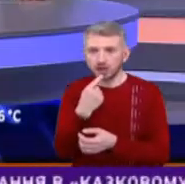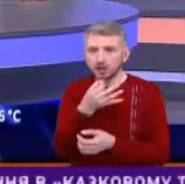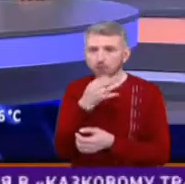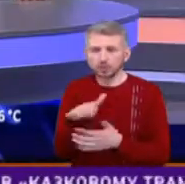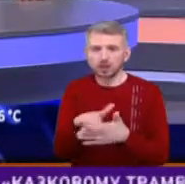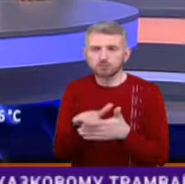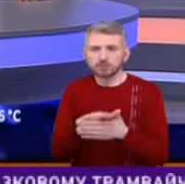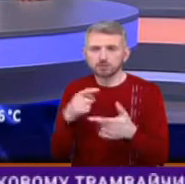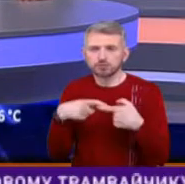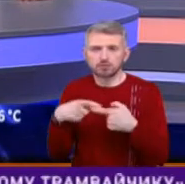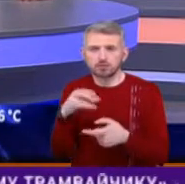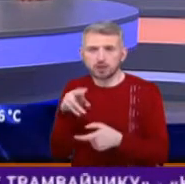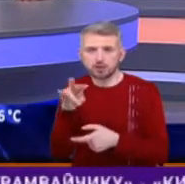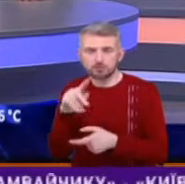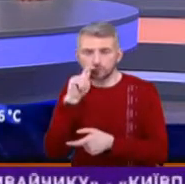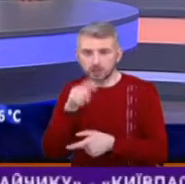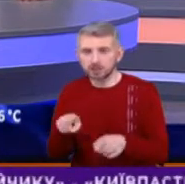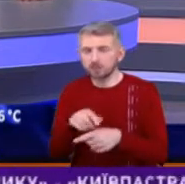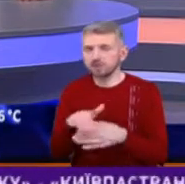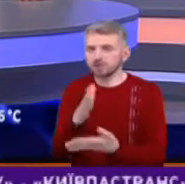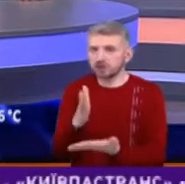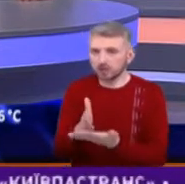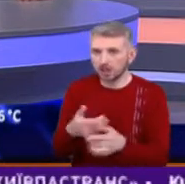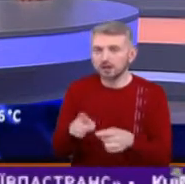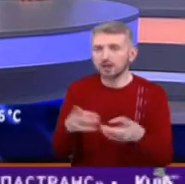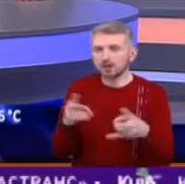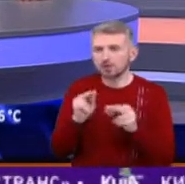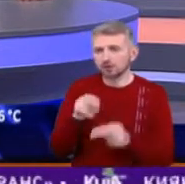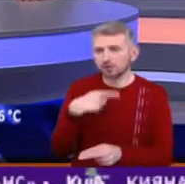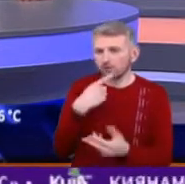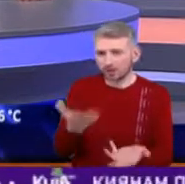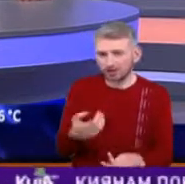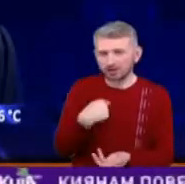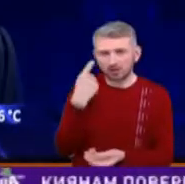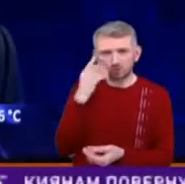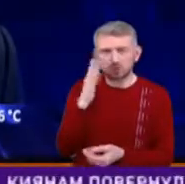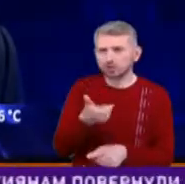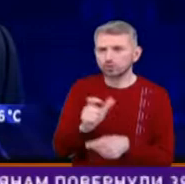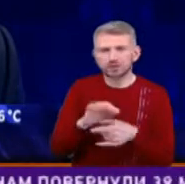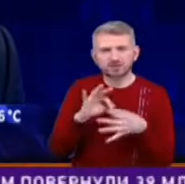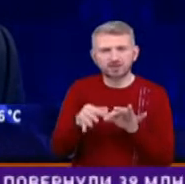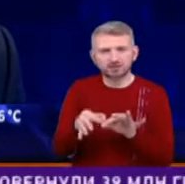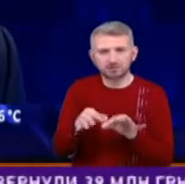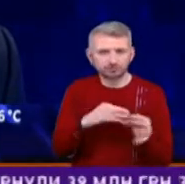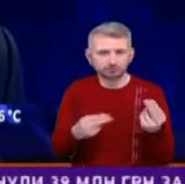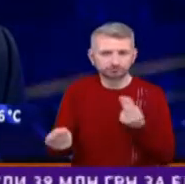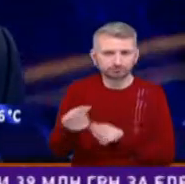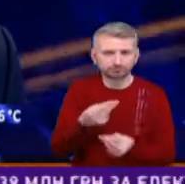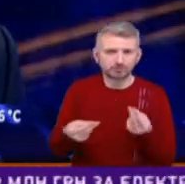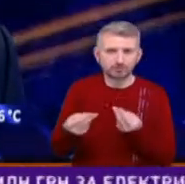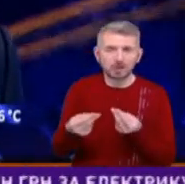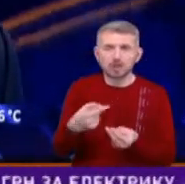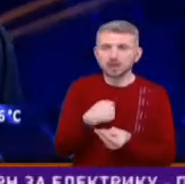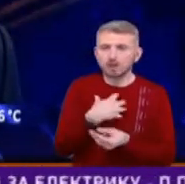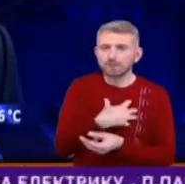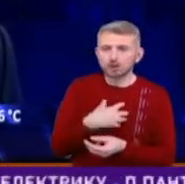прізвища, які асоціюються з Байденом в Україні. Такі прізвища є. І це теж треба чесно говорити. Тому я думаю, що тут буде дуже складна комбінація, але для нас, знову-таки, важливо